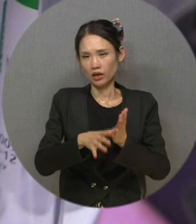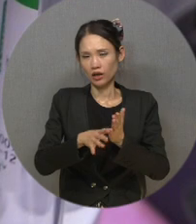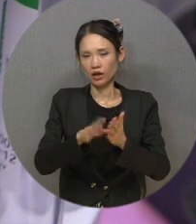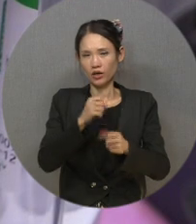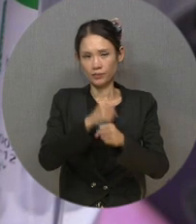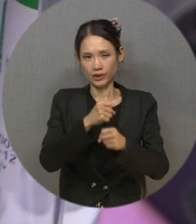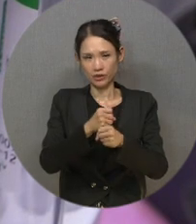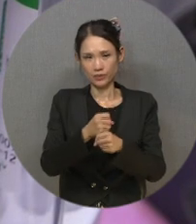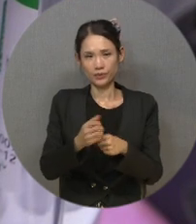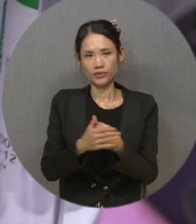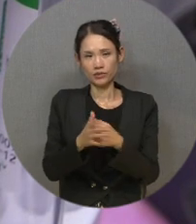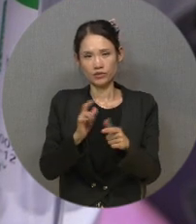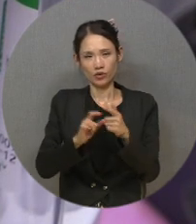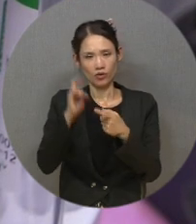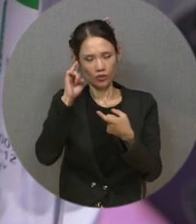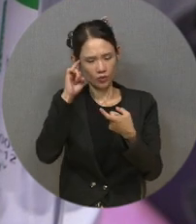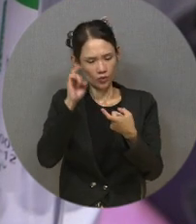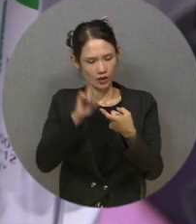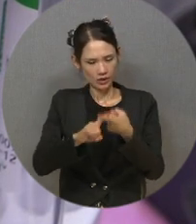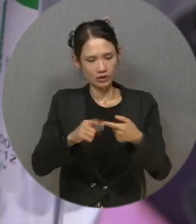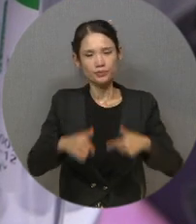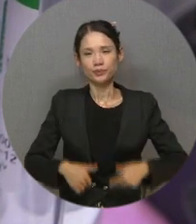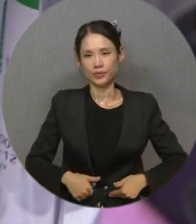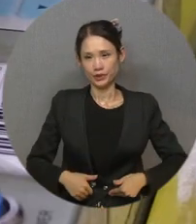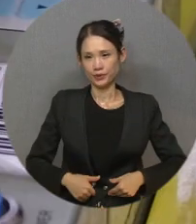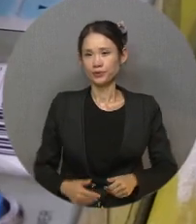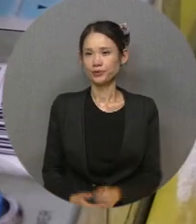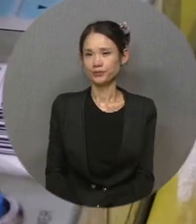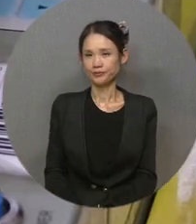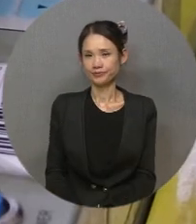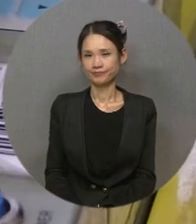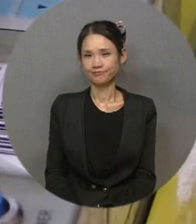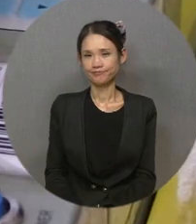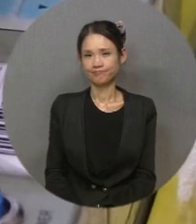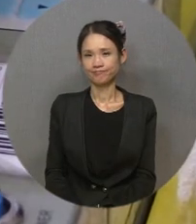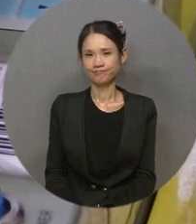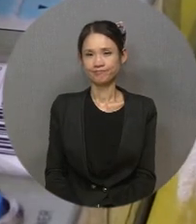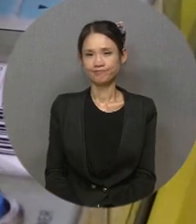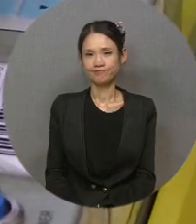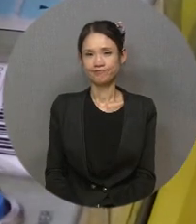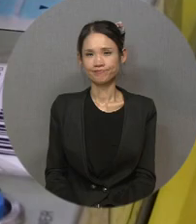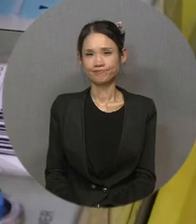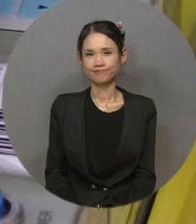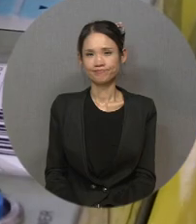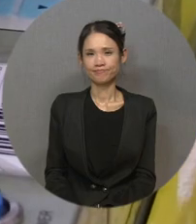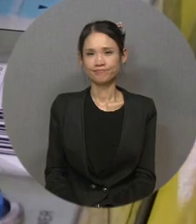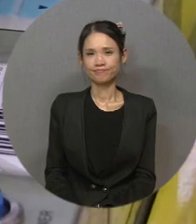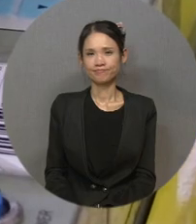대한 시민들의 더 많은 관심이 요구됩니다. 복지TV 뉴스 황은재입니다.